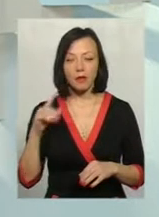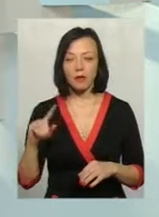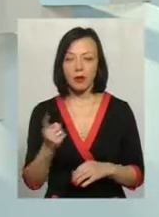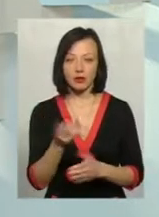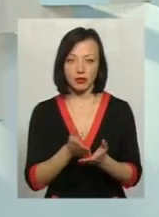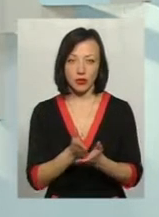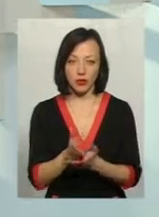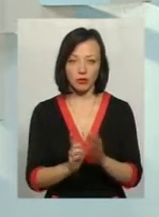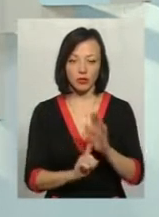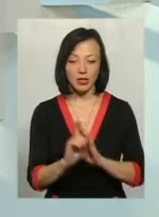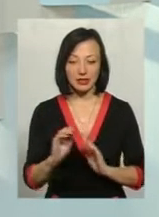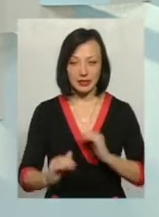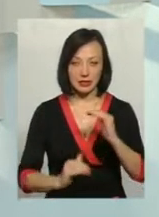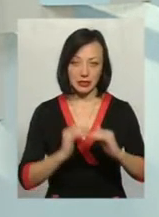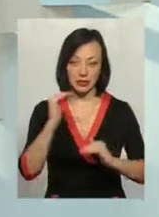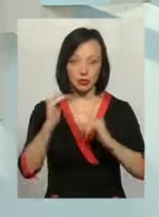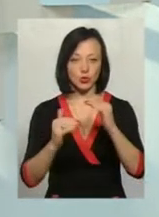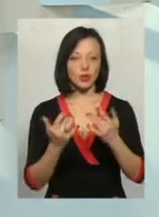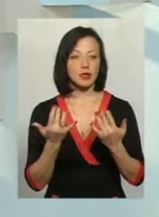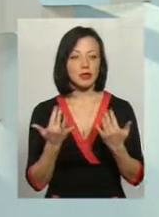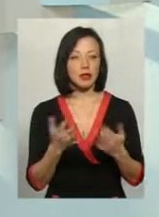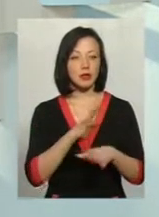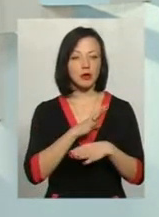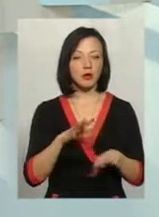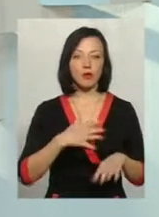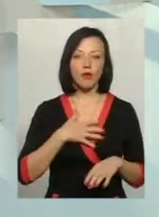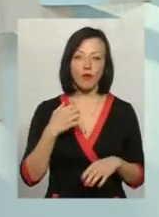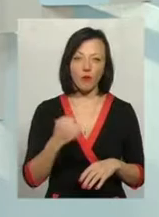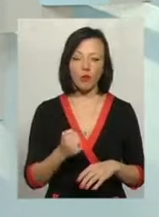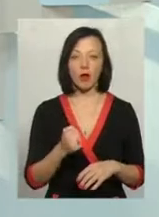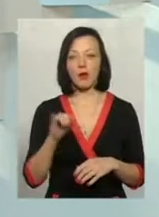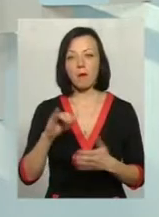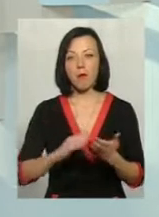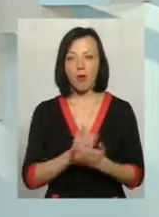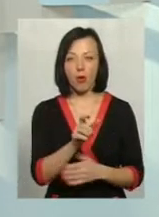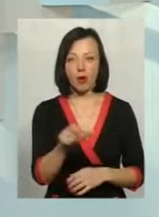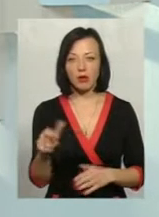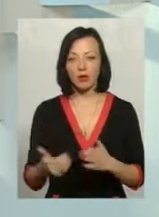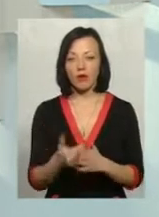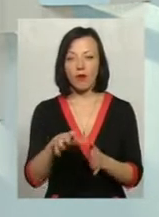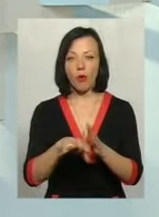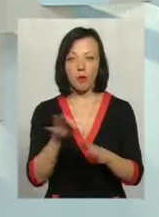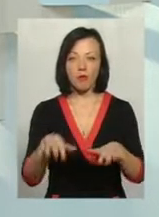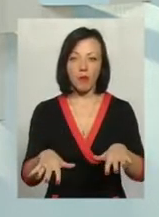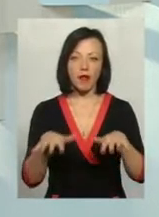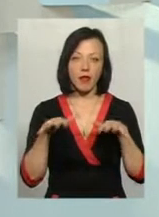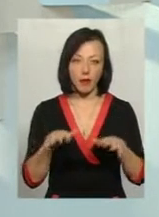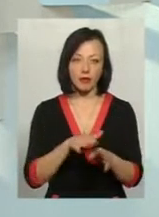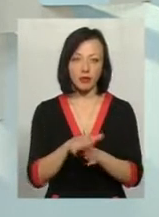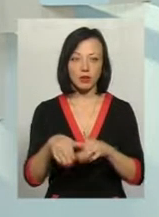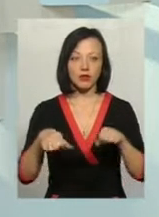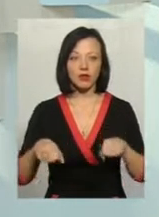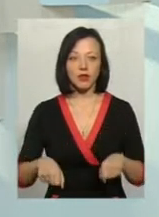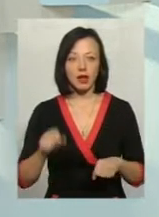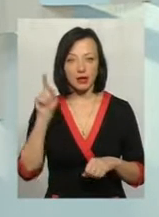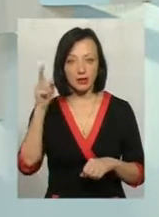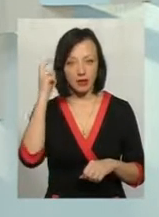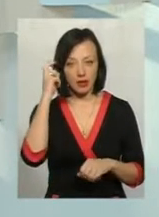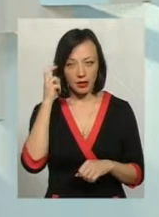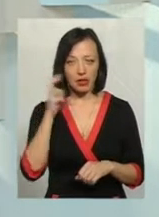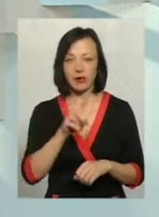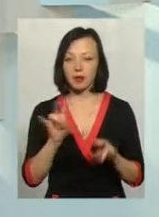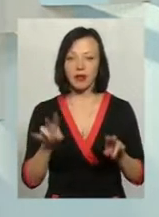Україні саме знизу. Тому що скільки б не було волі і прогресивних політиків, новообраних в парламенті або виконавчій владі на Печерських пагорбах,